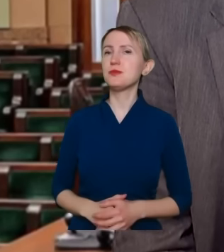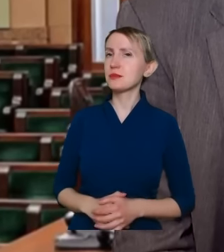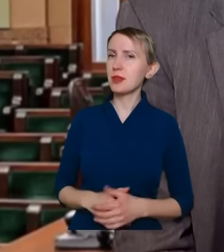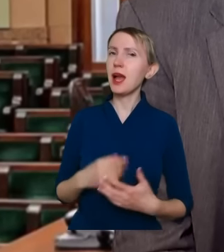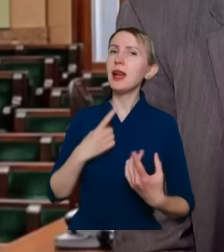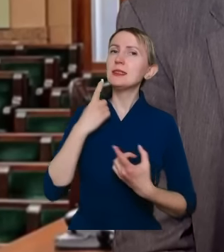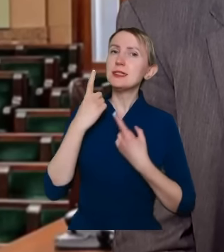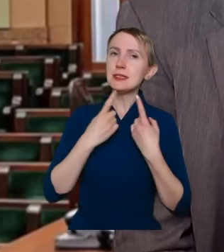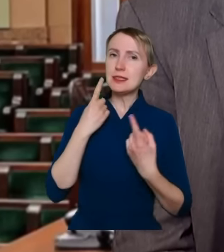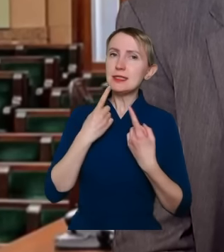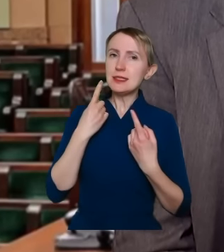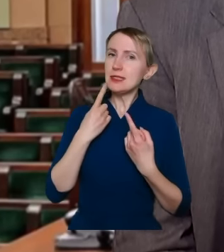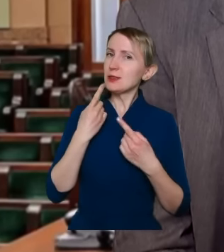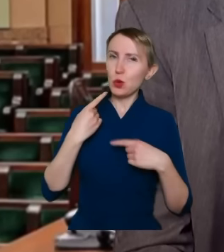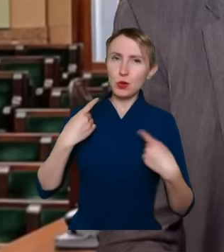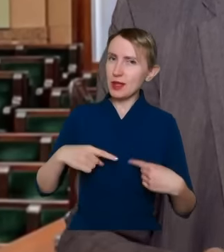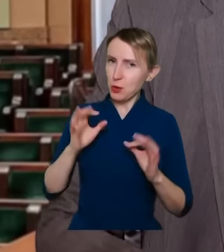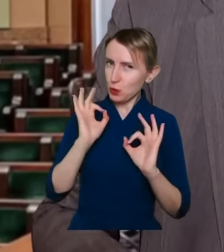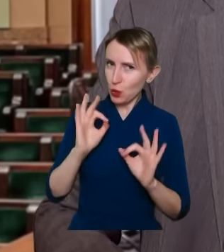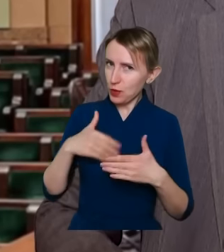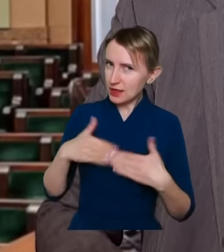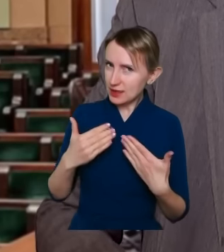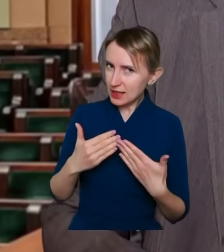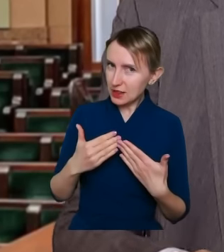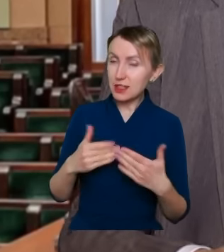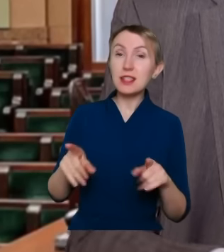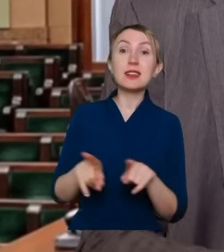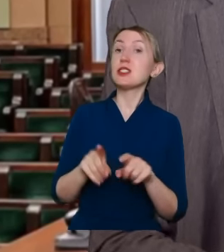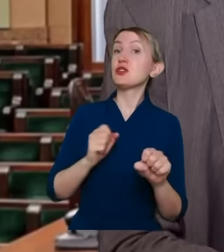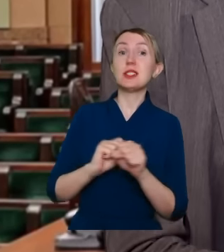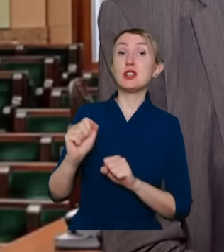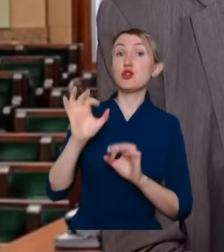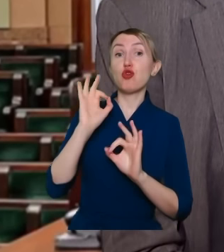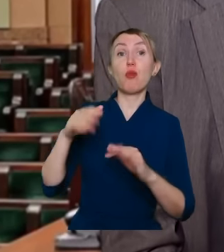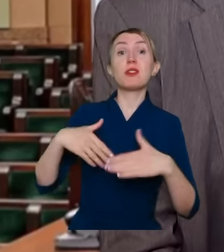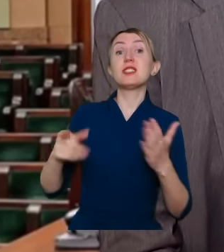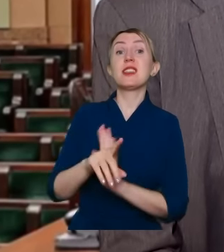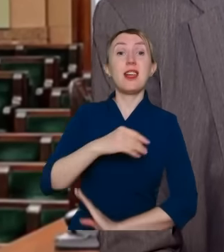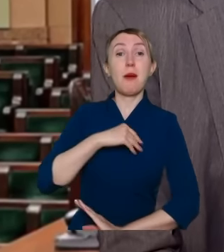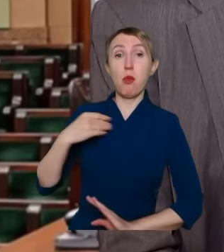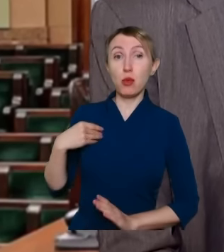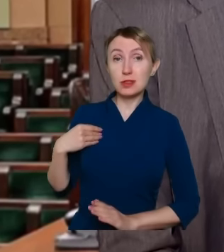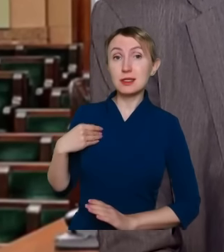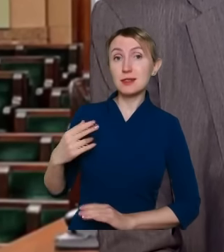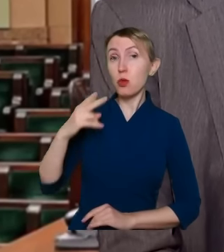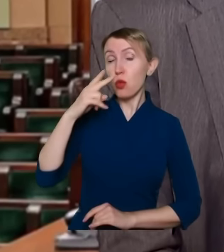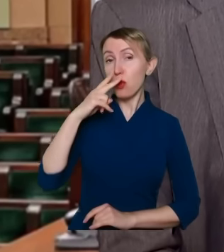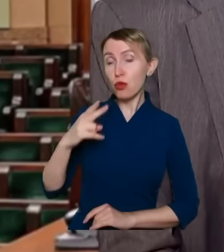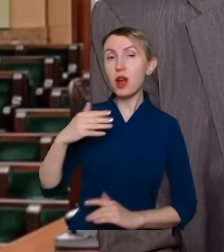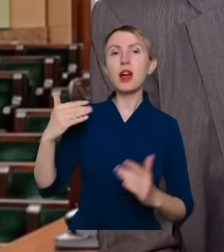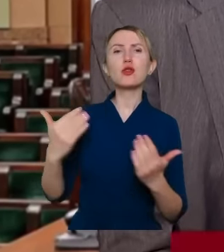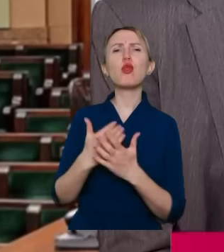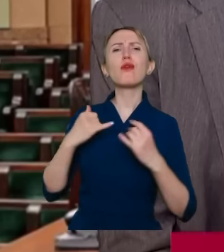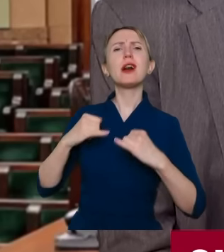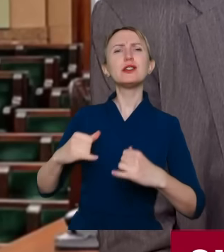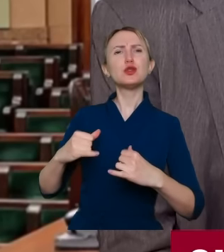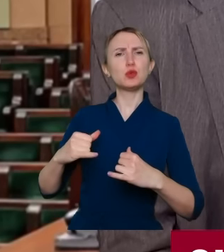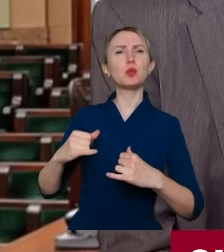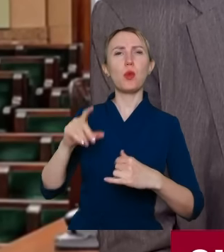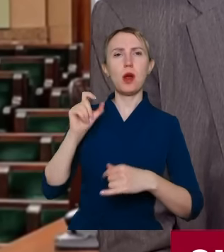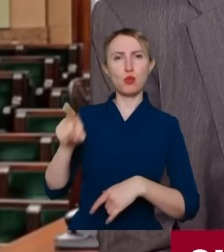że nie był i nie jest to dobry dzień także dla Polski bo pokazuje że ta nowa siła jaka się